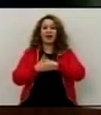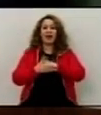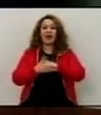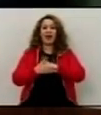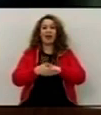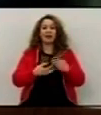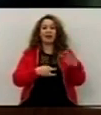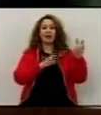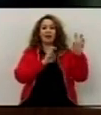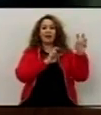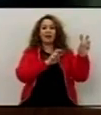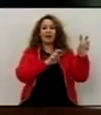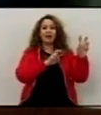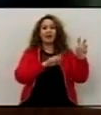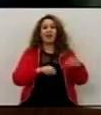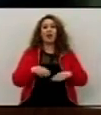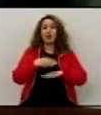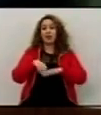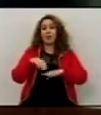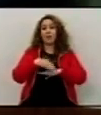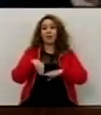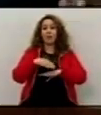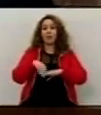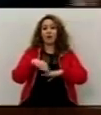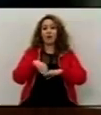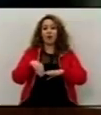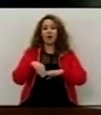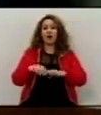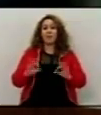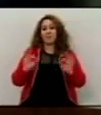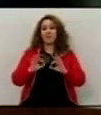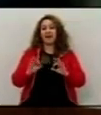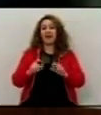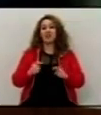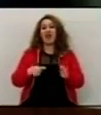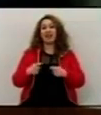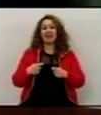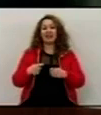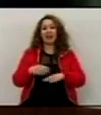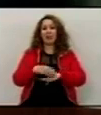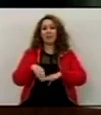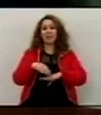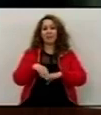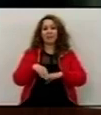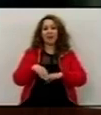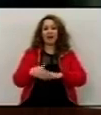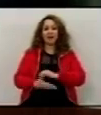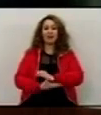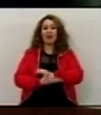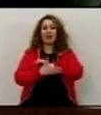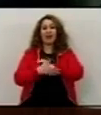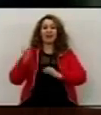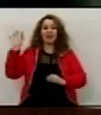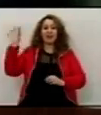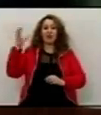وأيضا البنوك سواء بدون فائدة على الأقل باش يقدر نمشوا في هذا الإطار تاع الطاقة